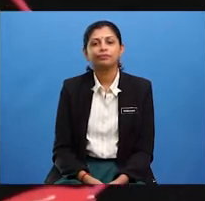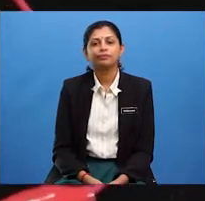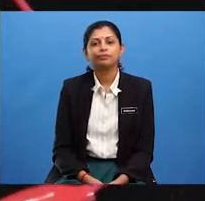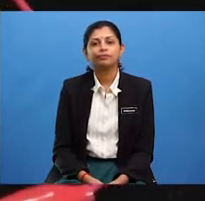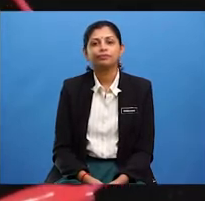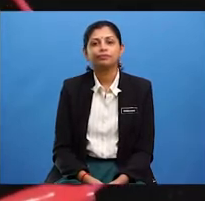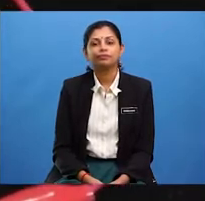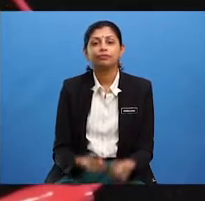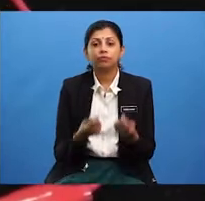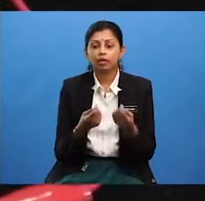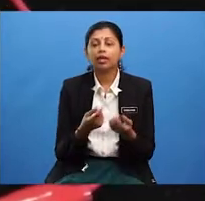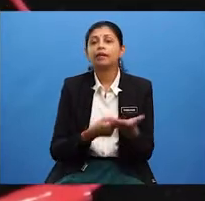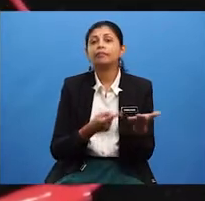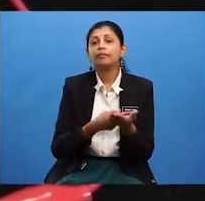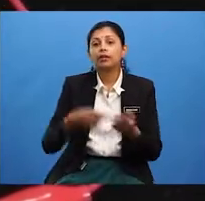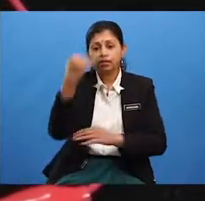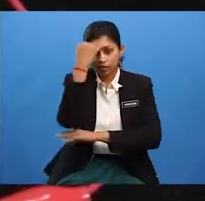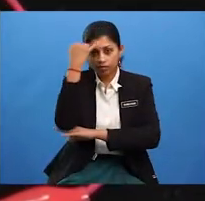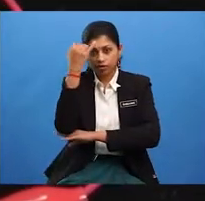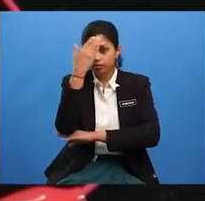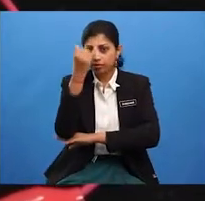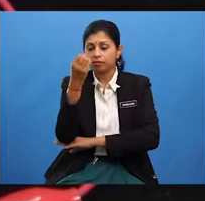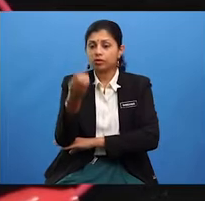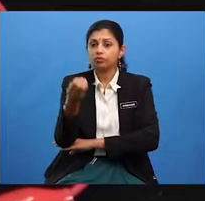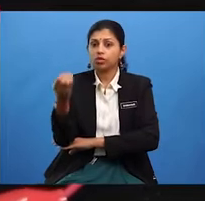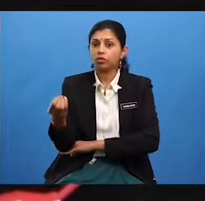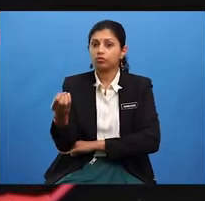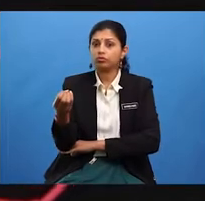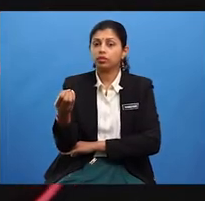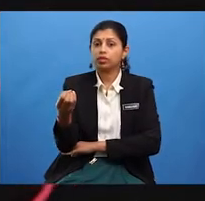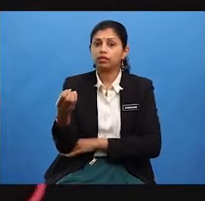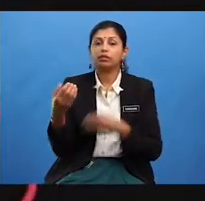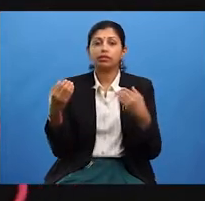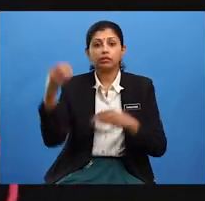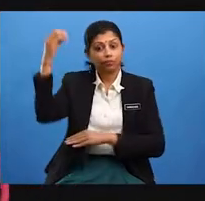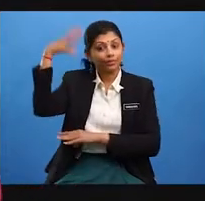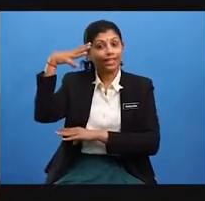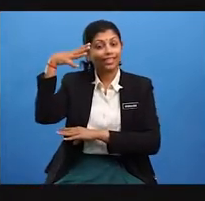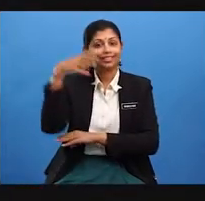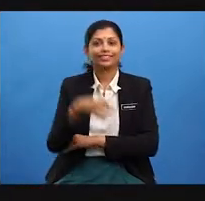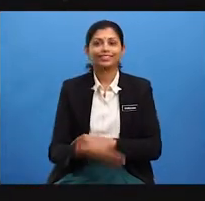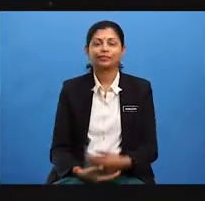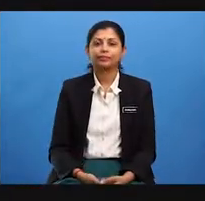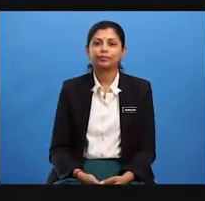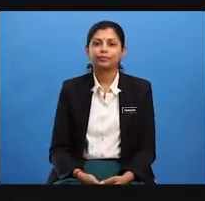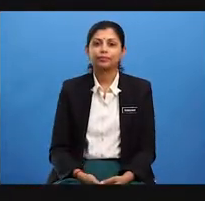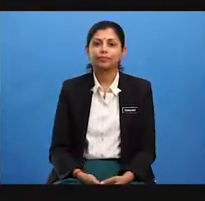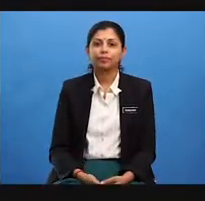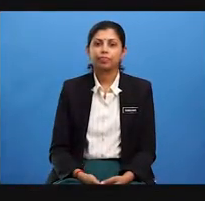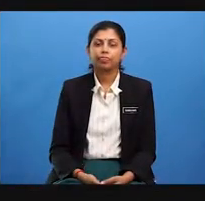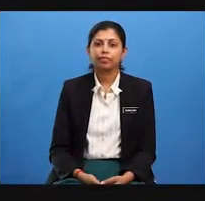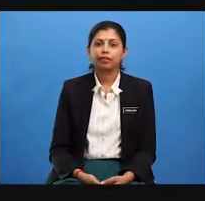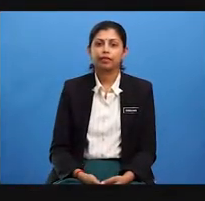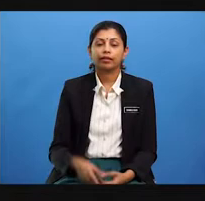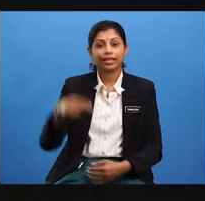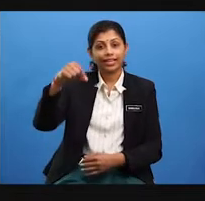Cuba kamu berikan inference mengapa objek-objek yang cikgu uji ini menyalakan mentol, terutama klip